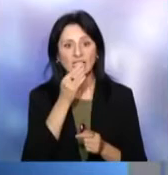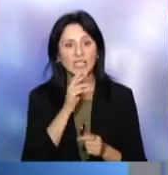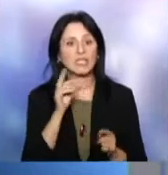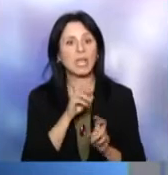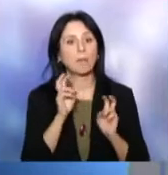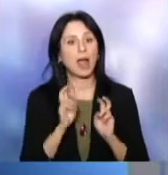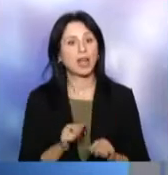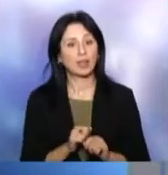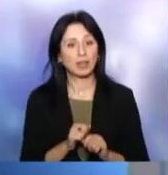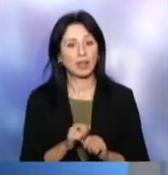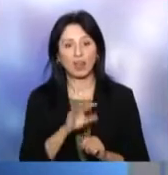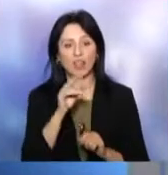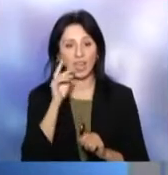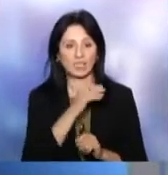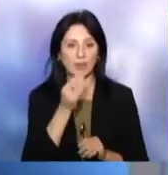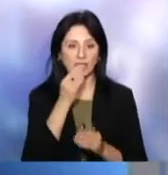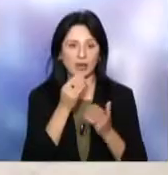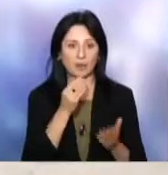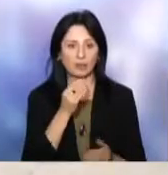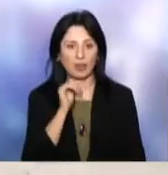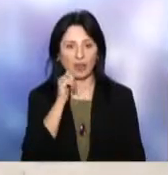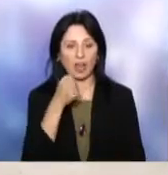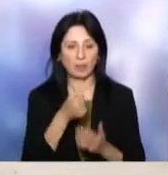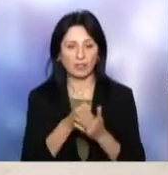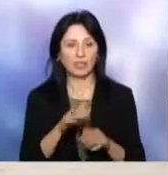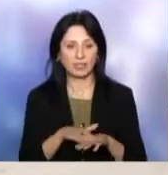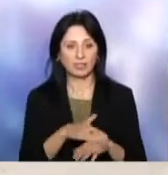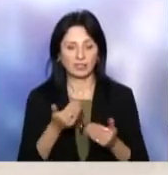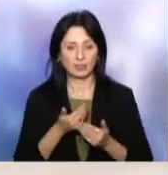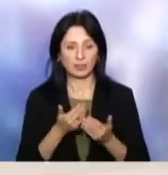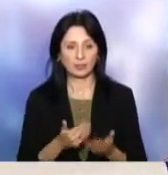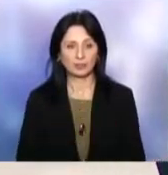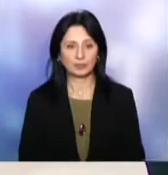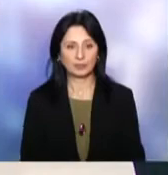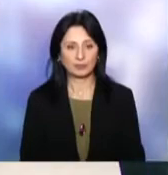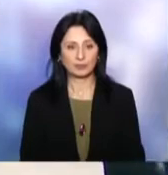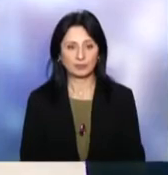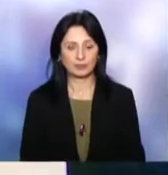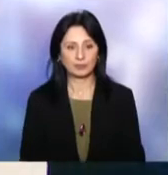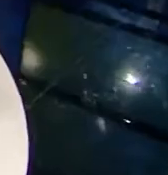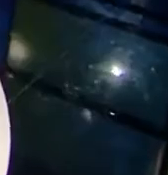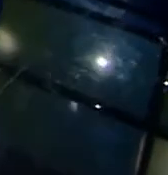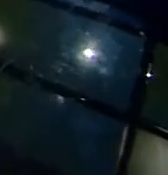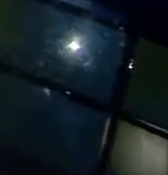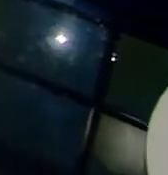წამალია და ყველა წამალი საკვები. ხვალამდე გემშვიდობებით, ნახვამდის ღირსეულებას გისურვებთ.